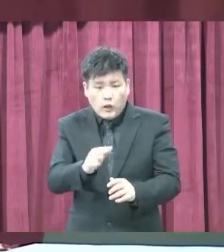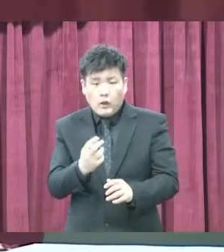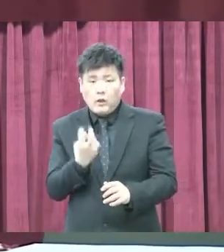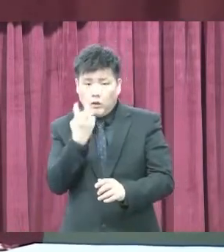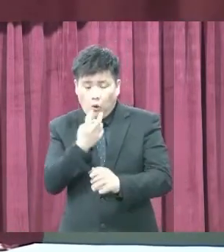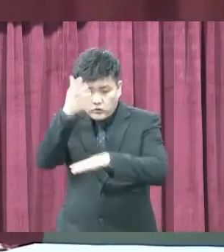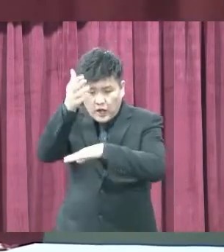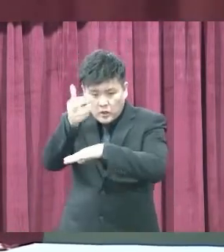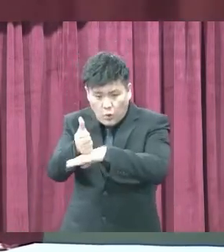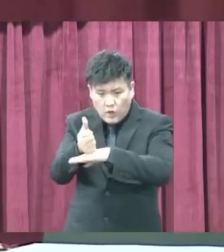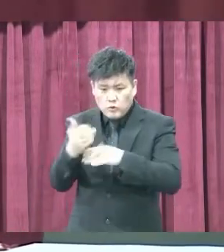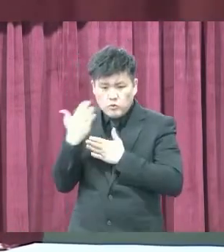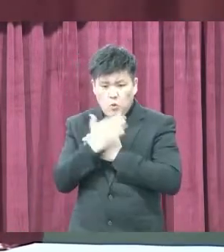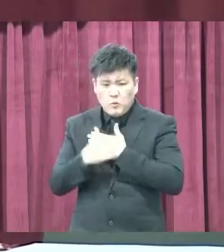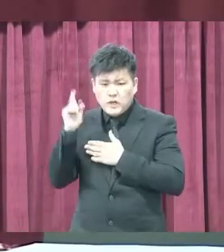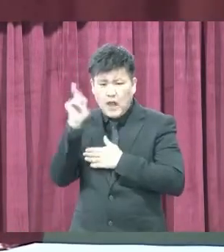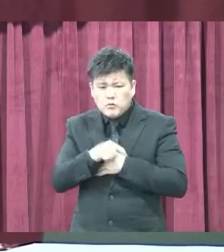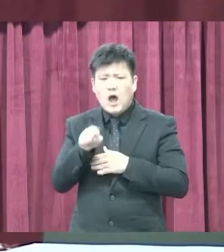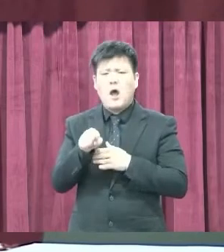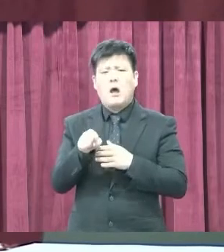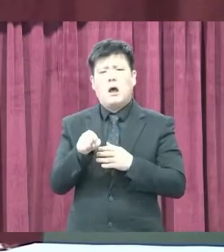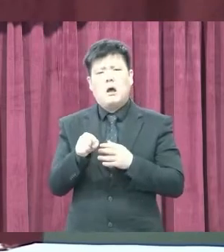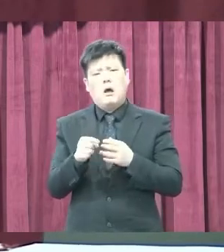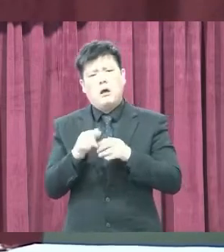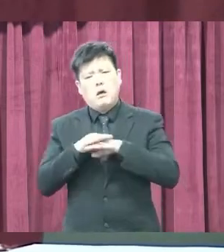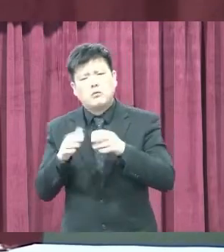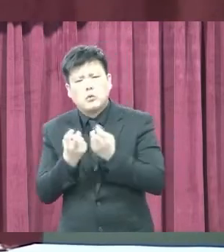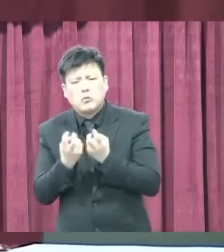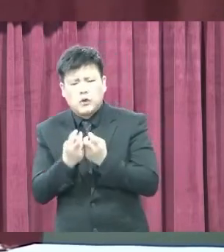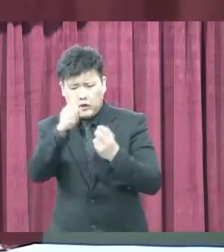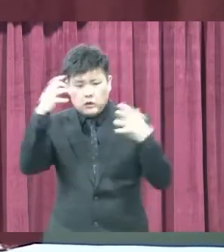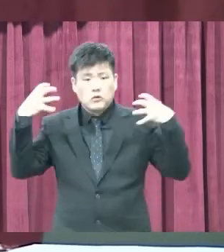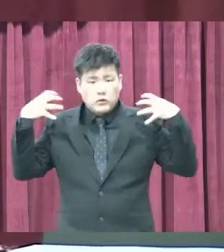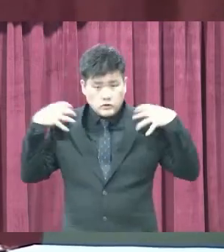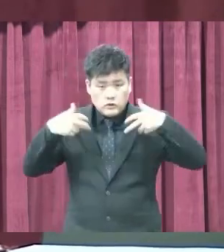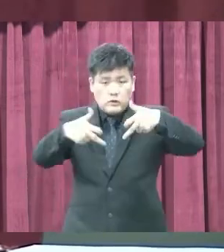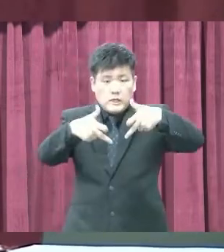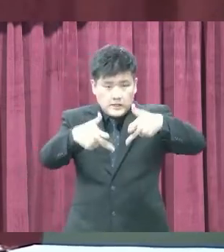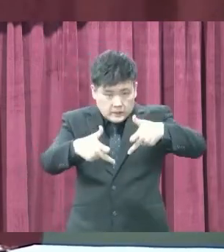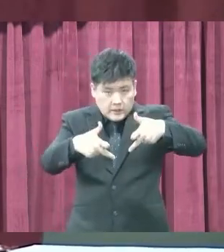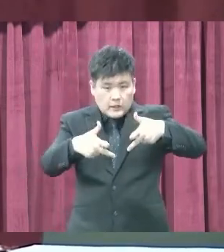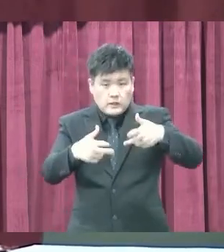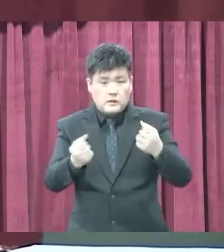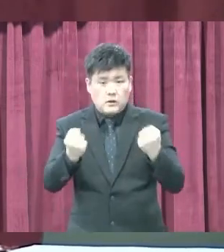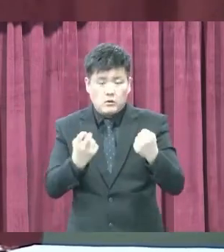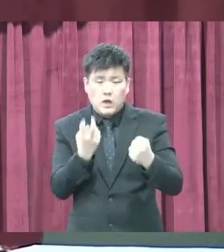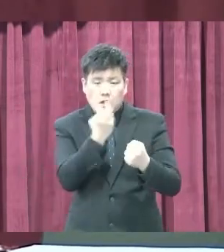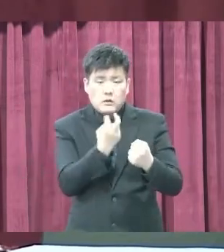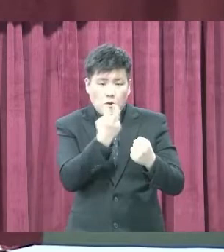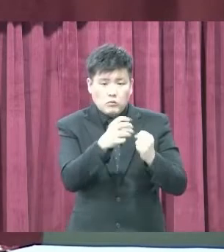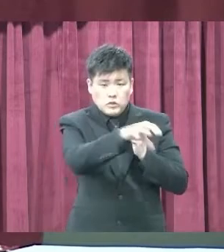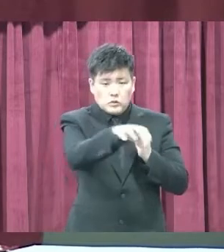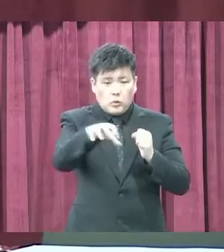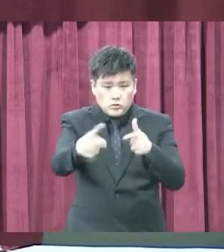그럼에도 불구하고 안 한다. 이걸 어떻게 높여야 되느냐. 그래서 정부에서 장애 친화 검진 기간을 확대하기 위한 노력을 많이 하고 계시고, 이따 최봉근